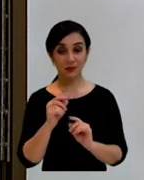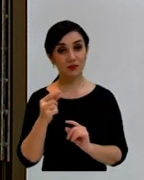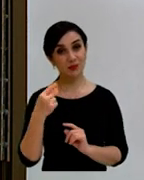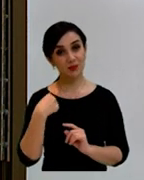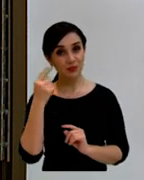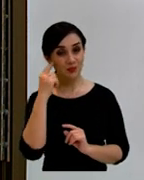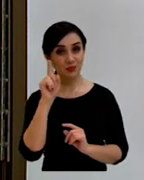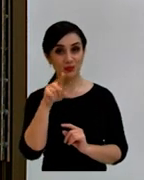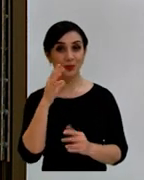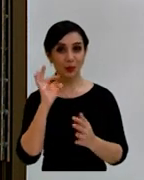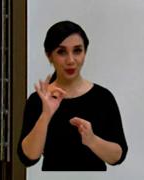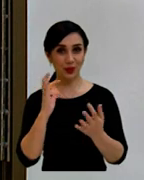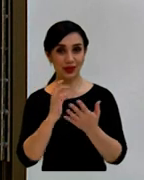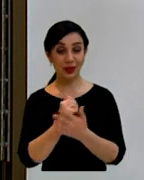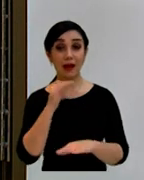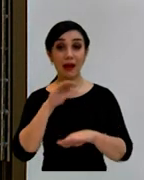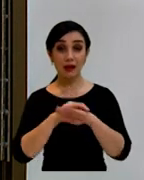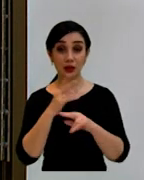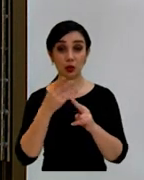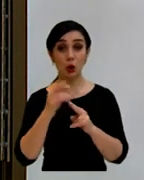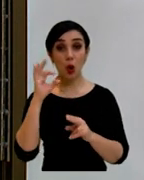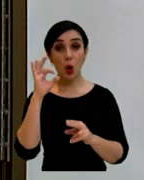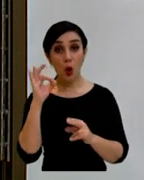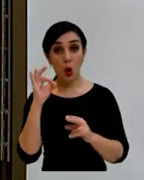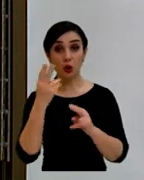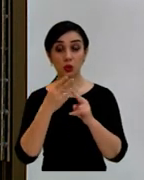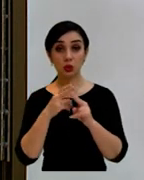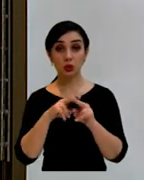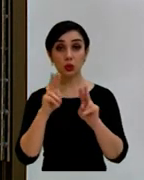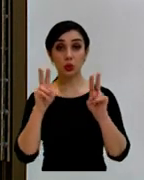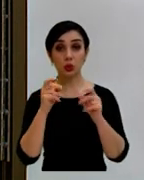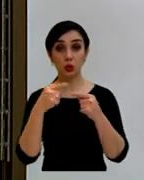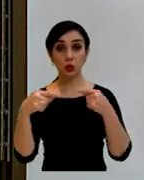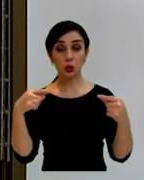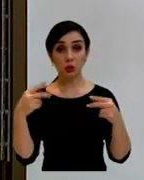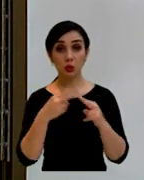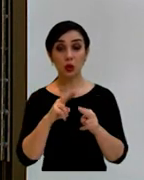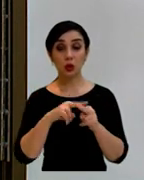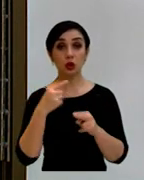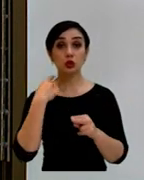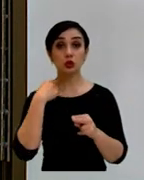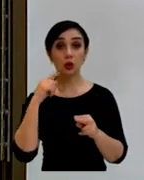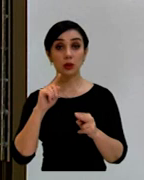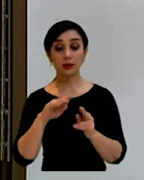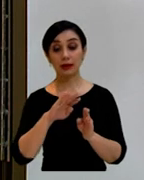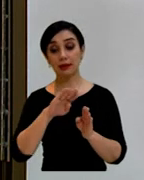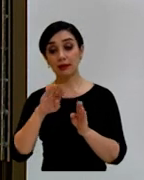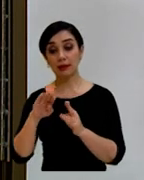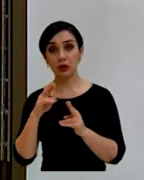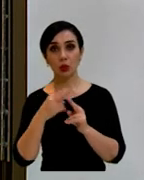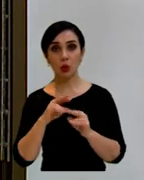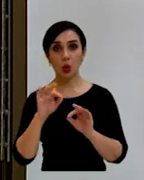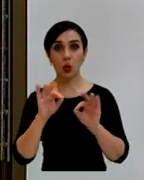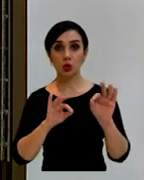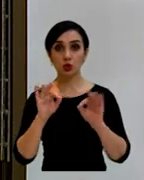Menimcha to'g'ri topdingiz. Aslida ot turkumiga oid bu so'zlar sondan keyin kelsa, o'lchov